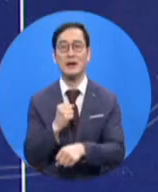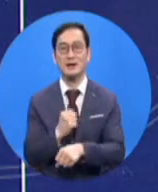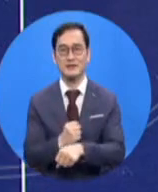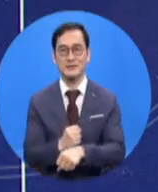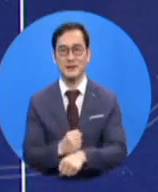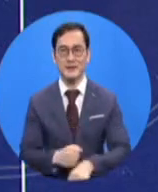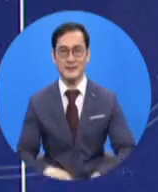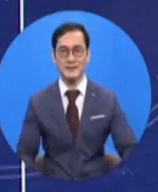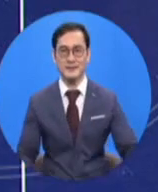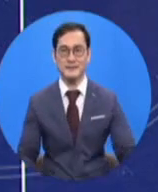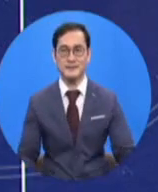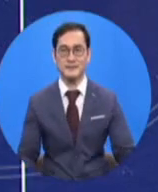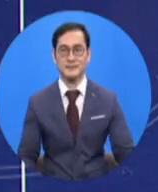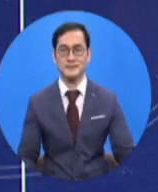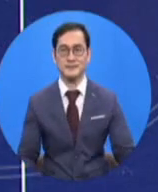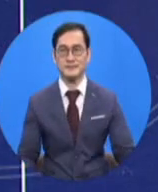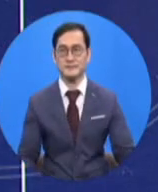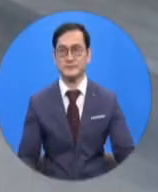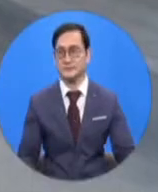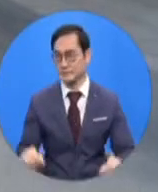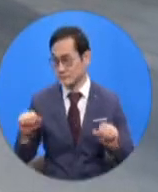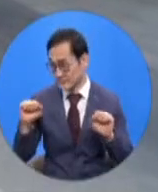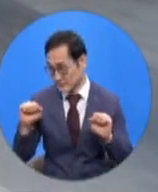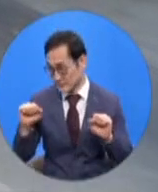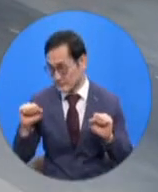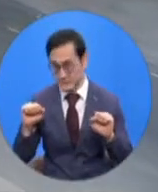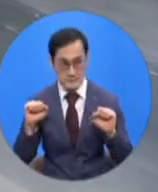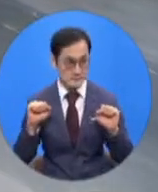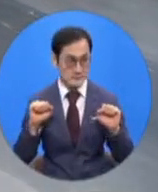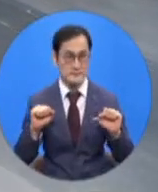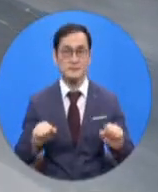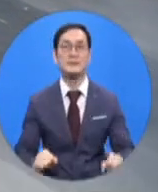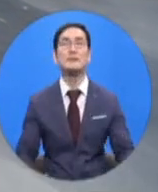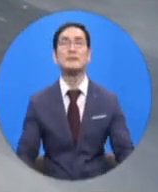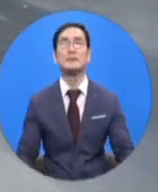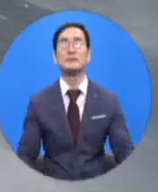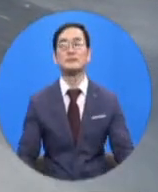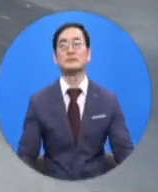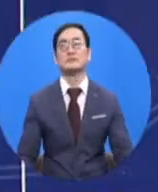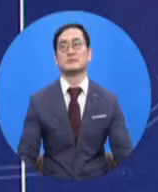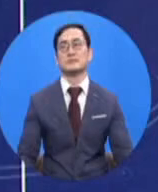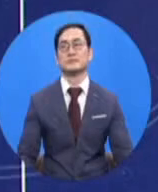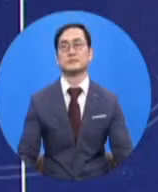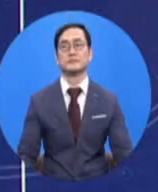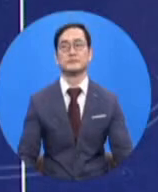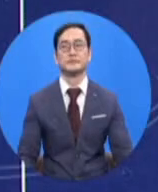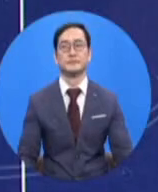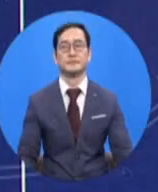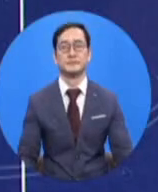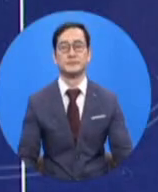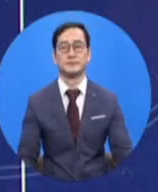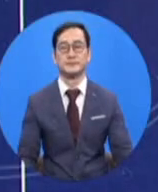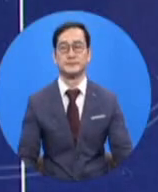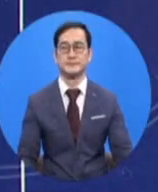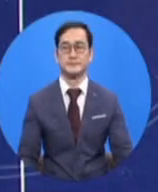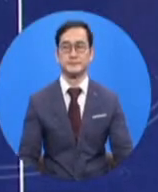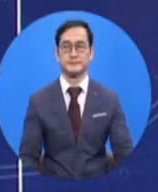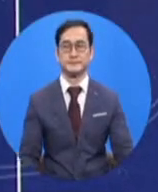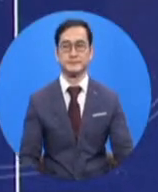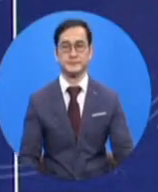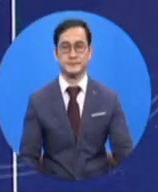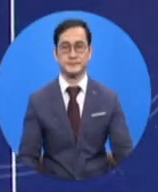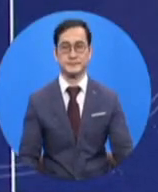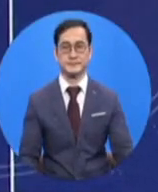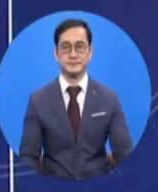그리고 장 윤 리 변호사 3 버립니다 않습니까 보석 쇼 변경하지 마세요 그 다음에 자 어제 오전 이었읍니다 제